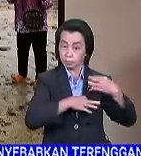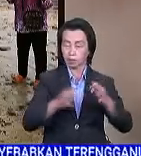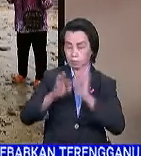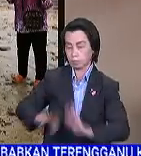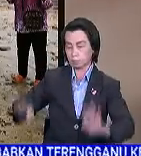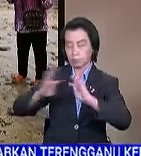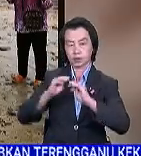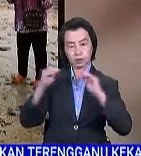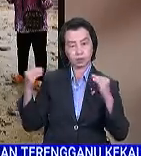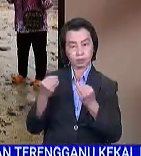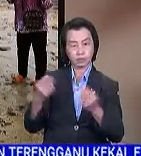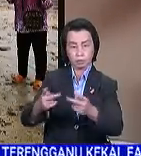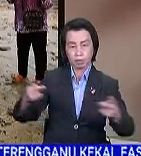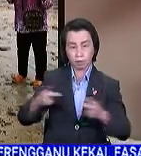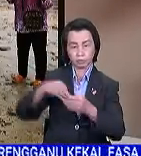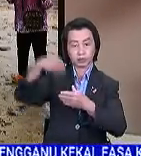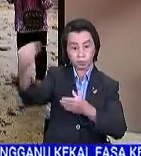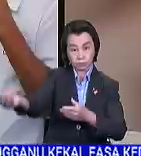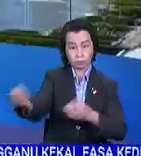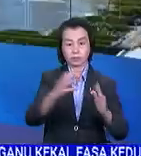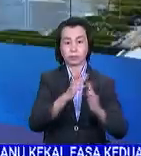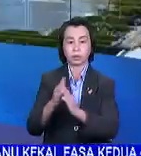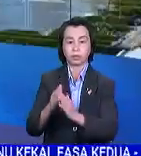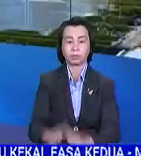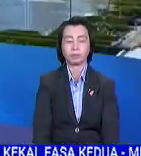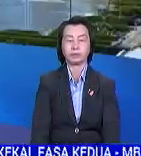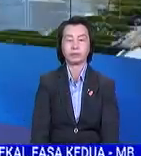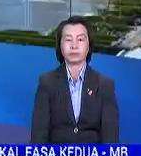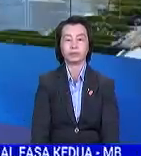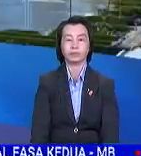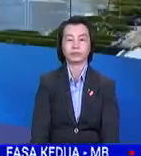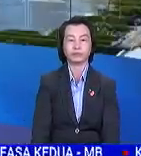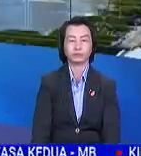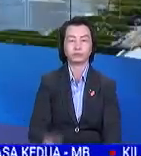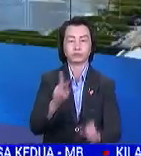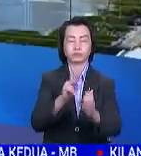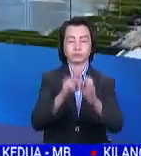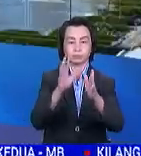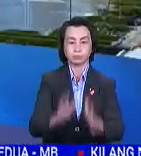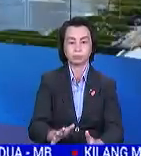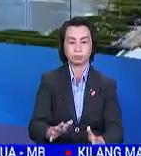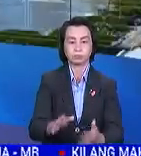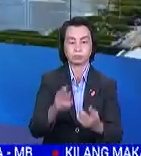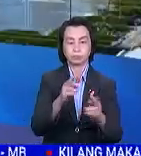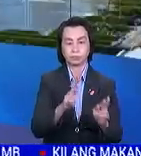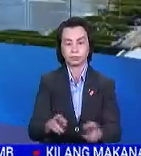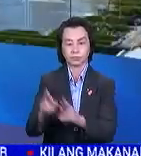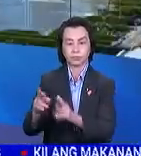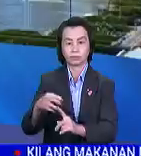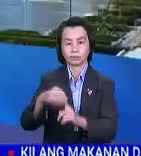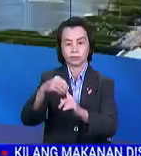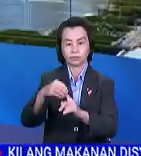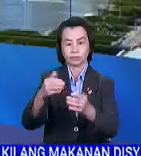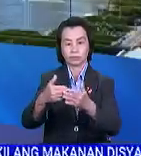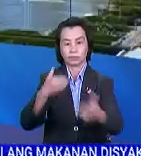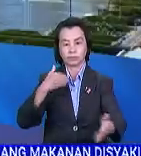kepentingan masyarakat di kawasan luar Bandar baik persiapan program rakaman rancangan khas pra Krismas